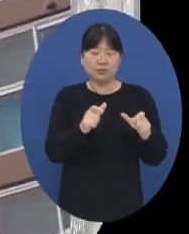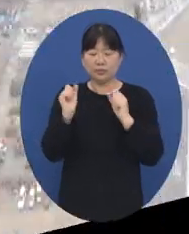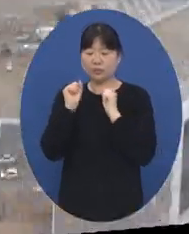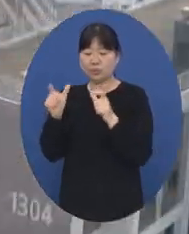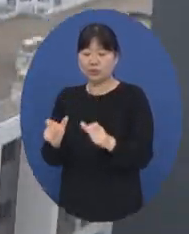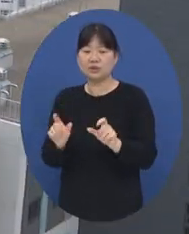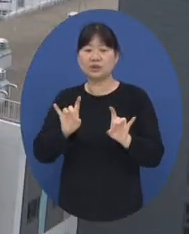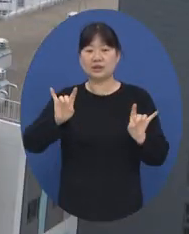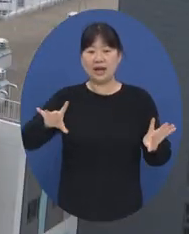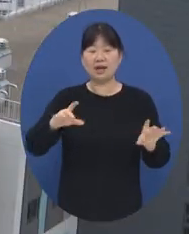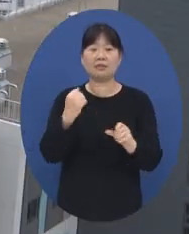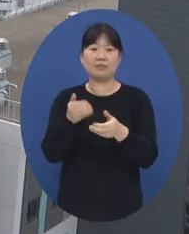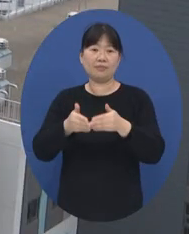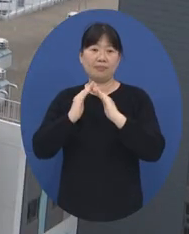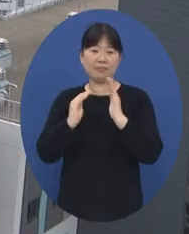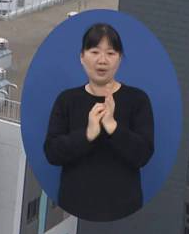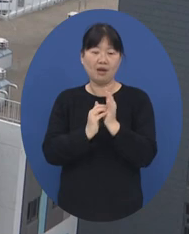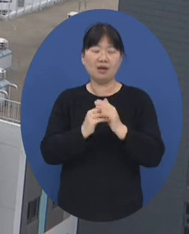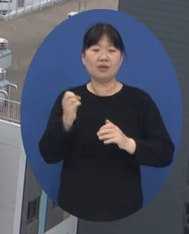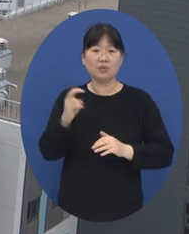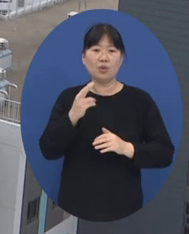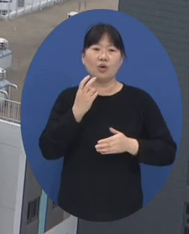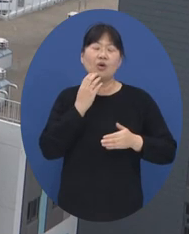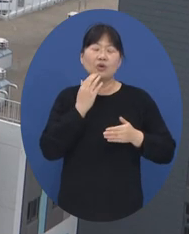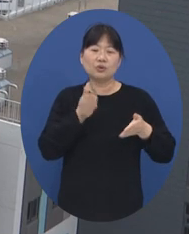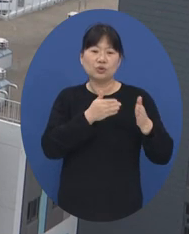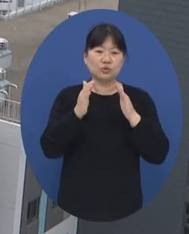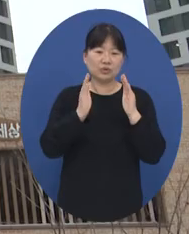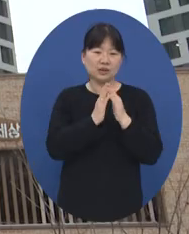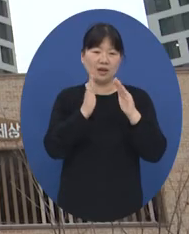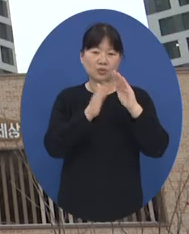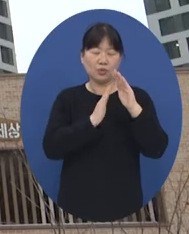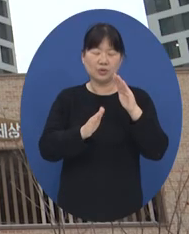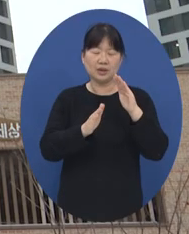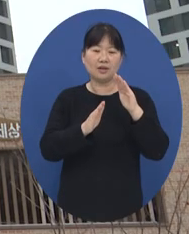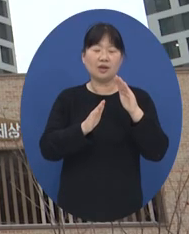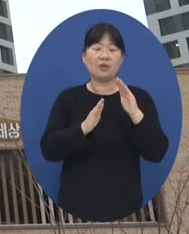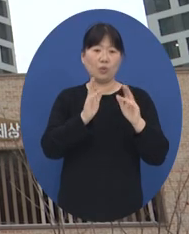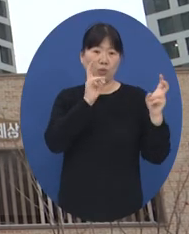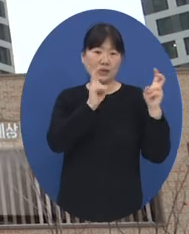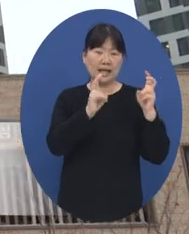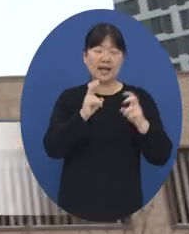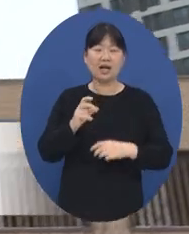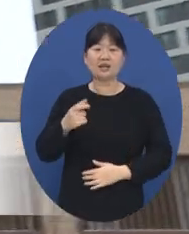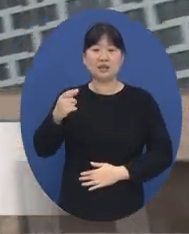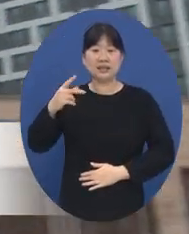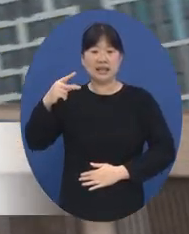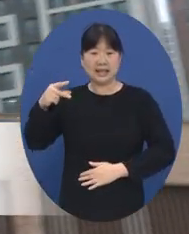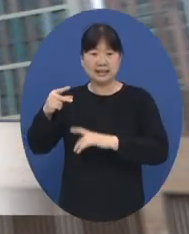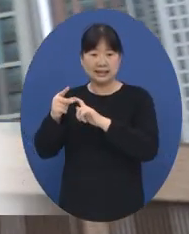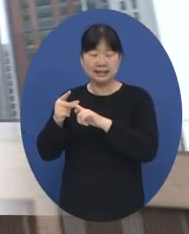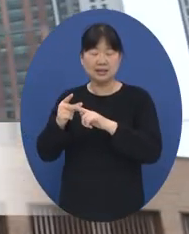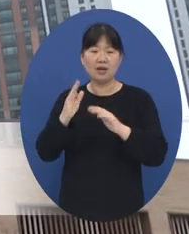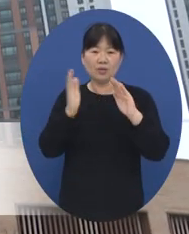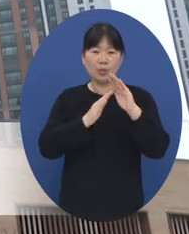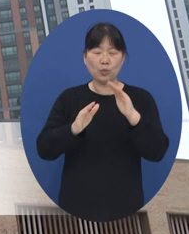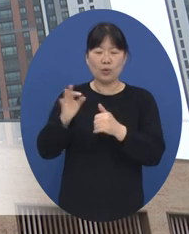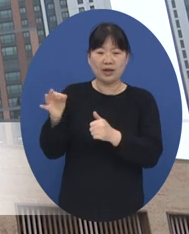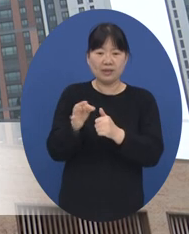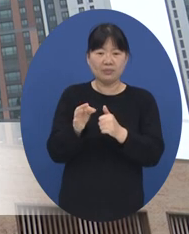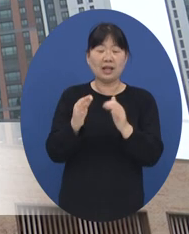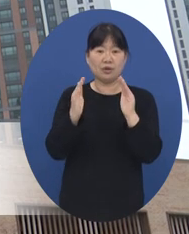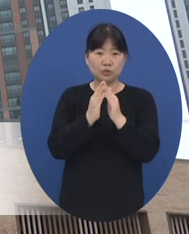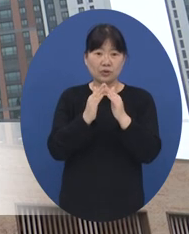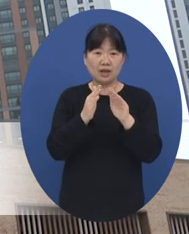만들어졌습니다. 또 경기도에선 경기주택도시공사, 즉 GH가 공급하는 공공 임대주택에 보호